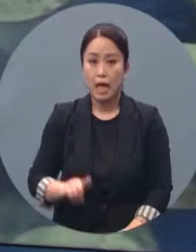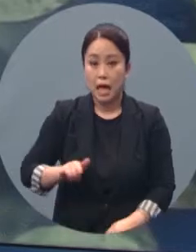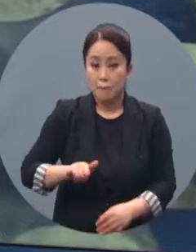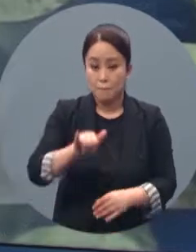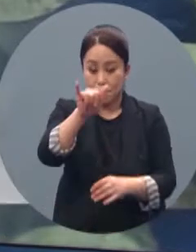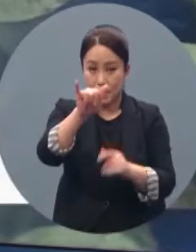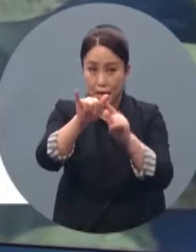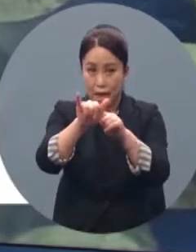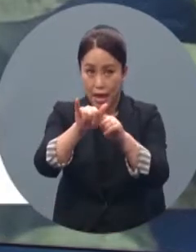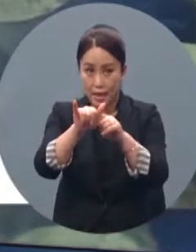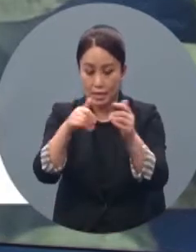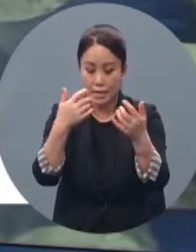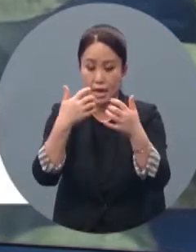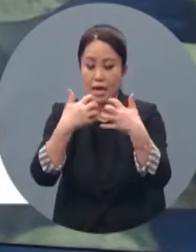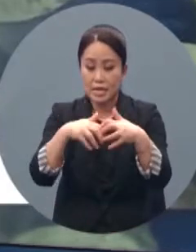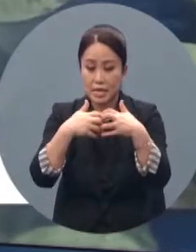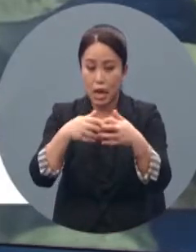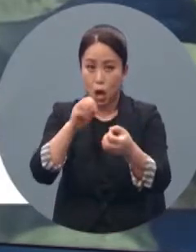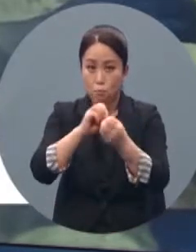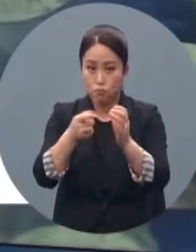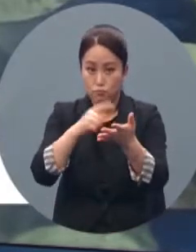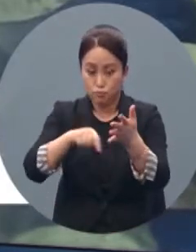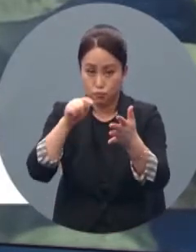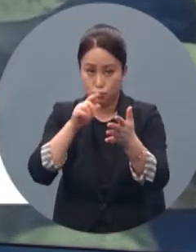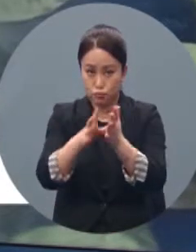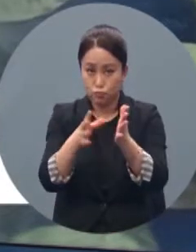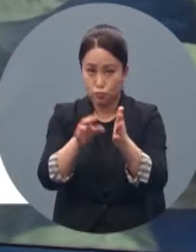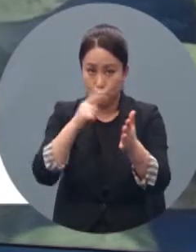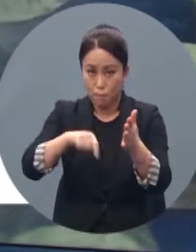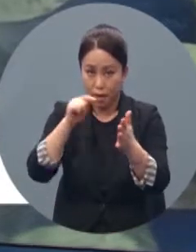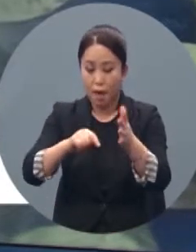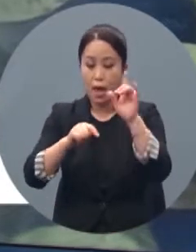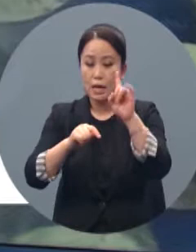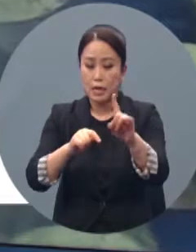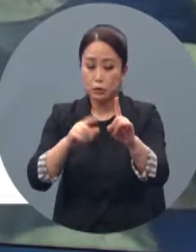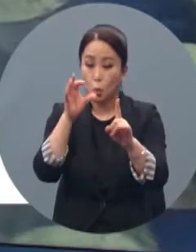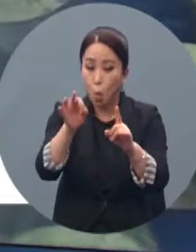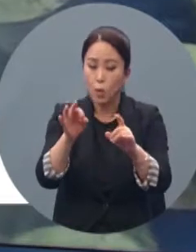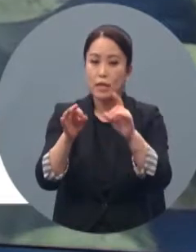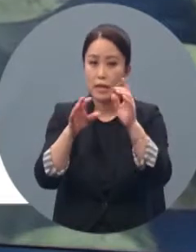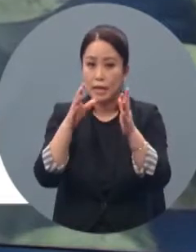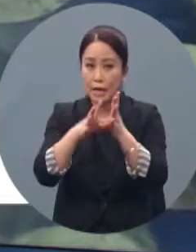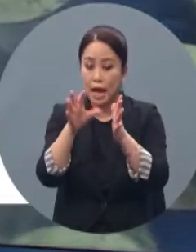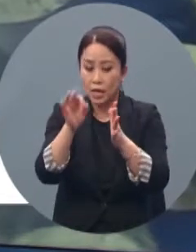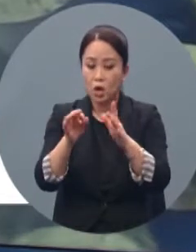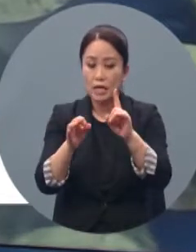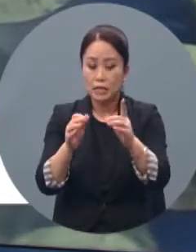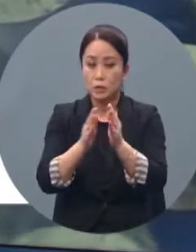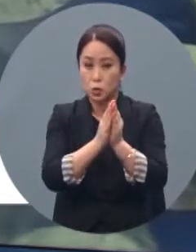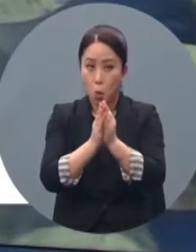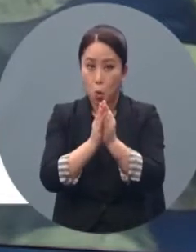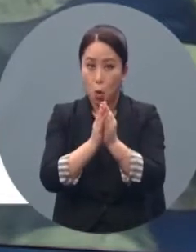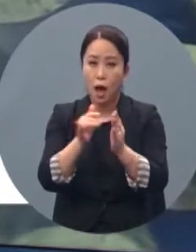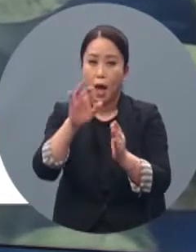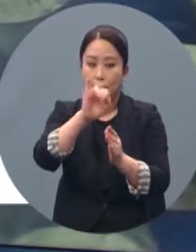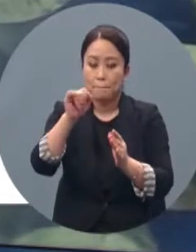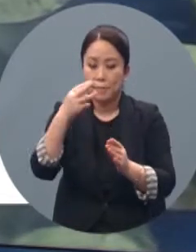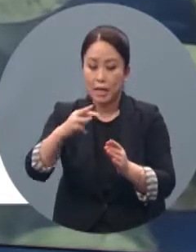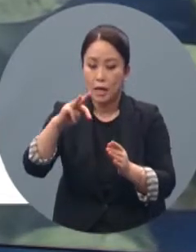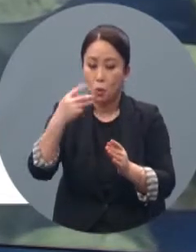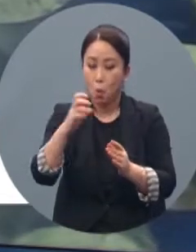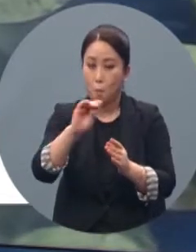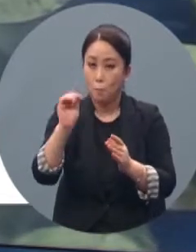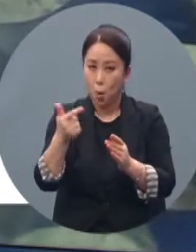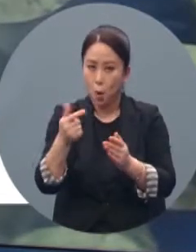항공기 기계 부품에 1조 원대 필로폰을 몰래 숨겨 들여온 일당이 3건에 적발됐습니다. 적발된